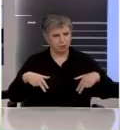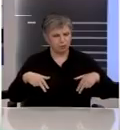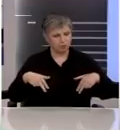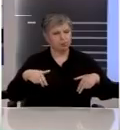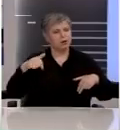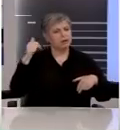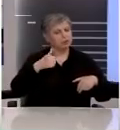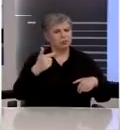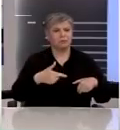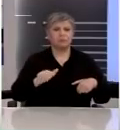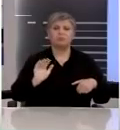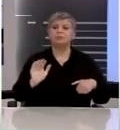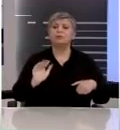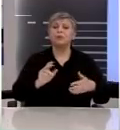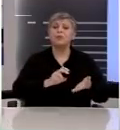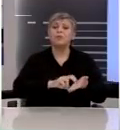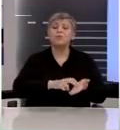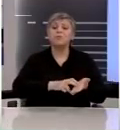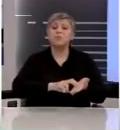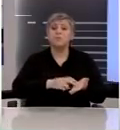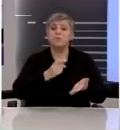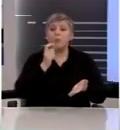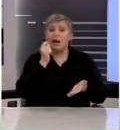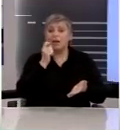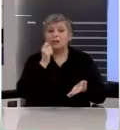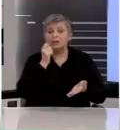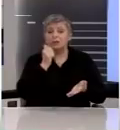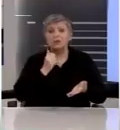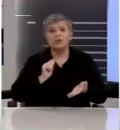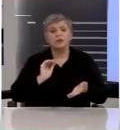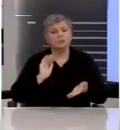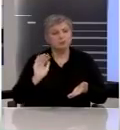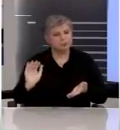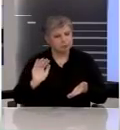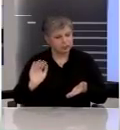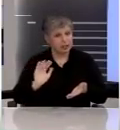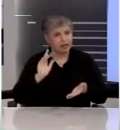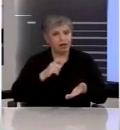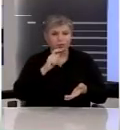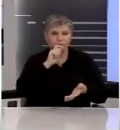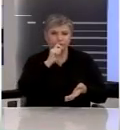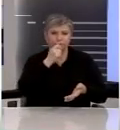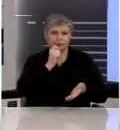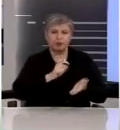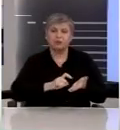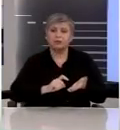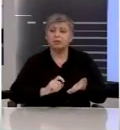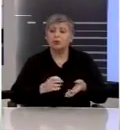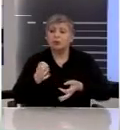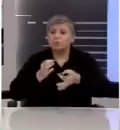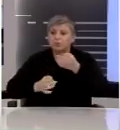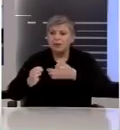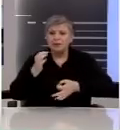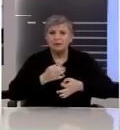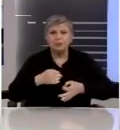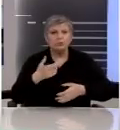Ριάντ να κατονομάσει σε νέο τηλεγράφημα ειδικού χειρισμού ποιος είναι αυτός, ποια είναι αυτή η